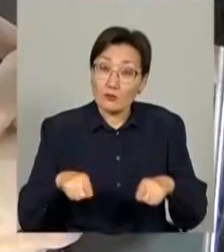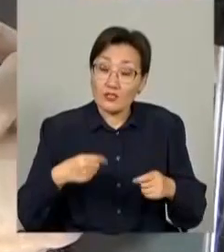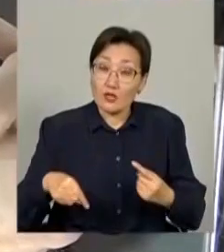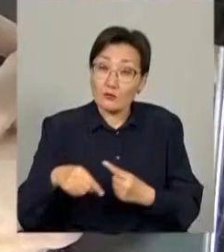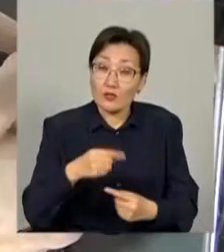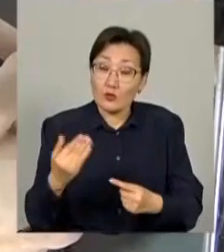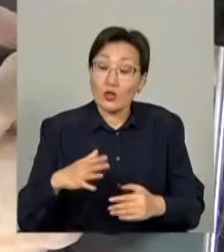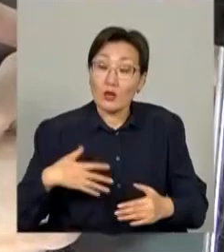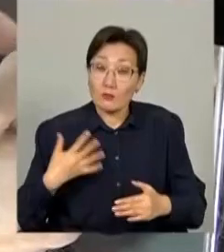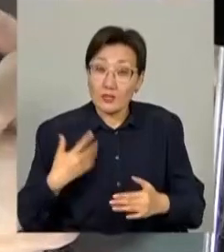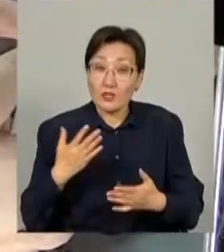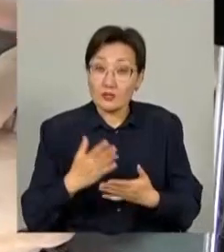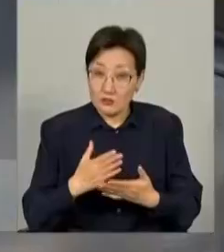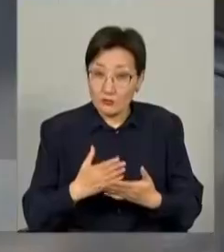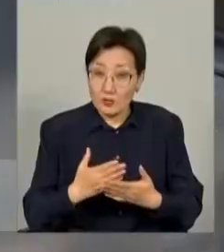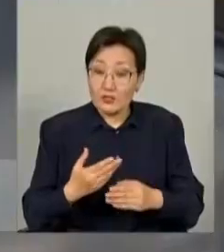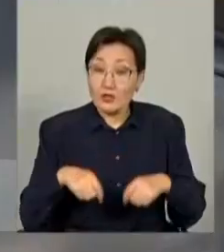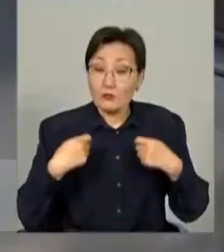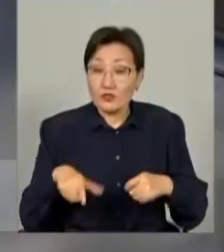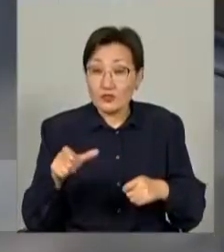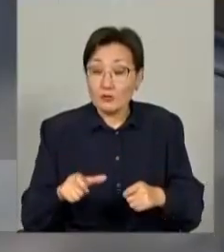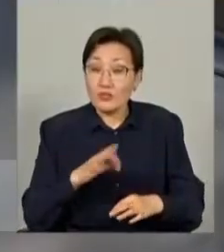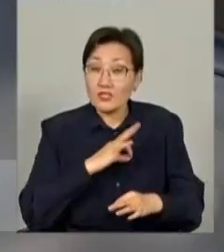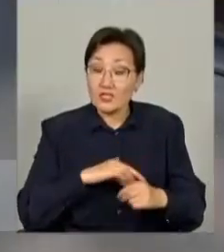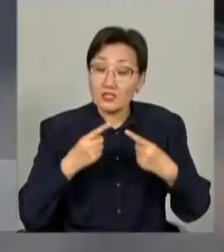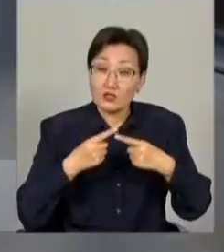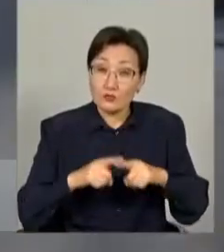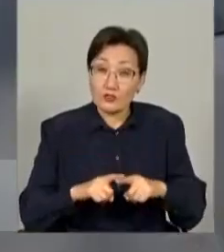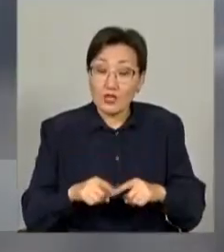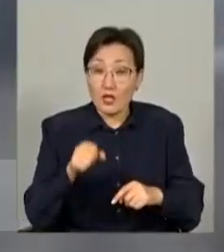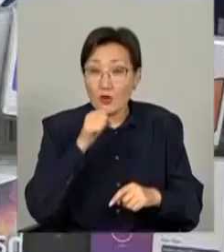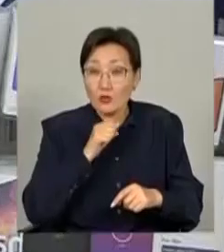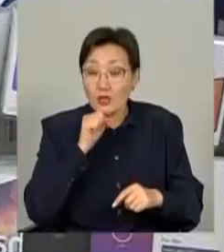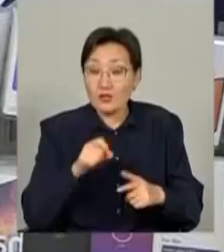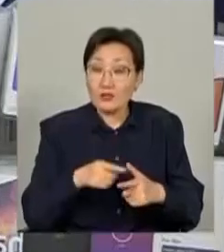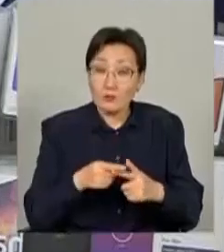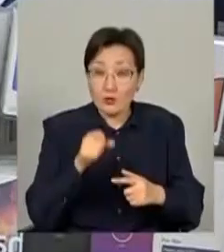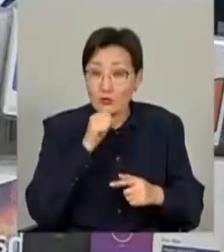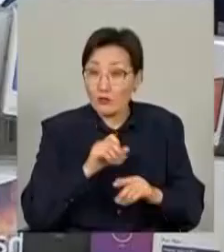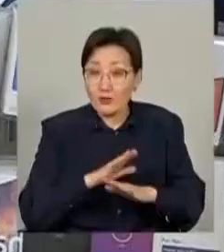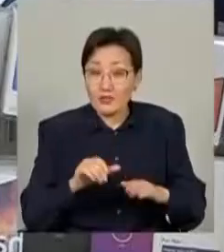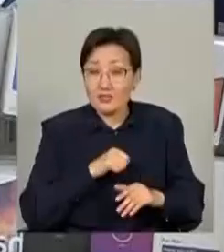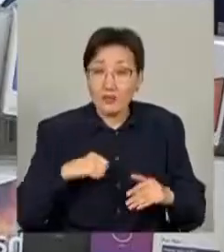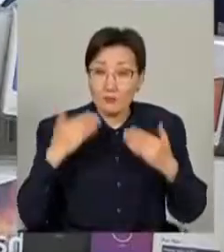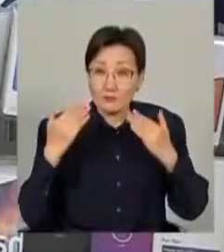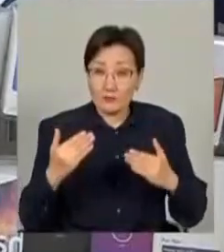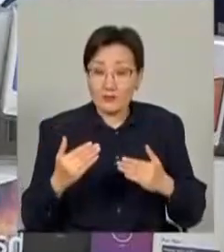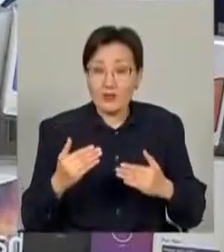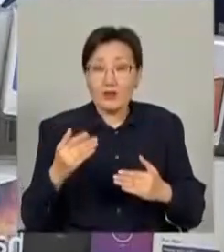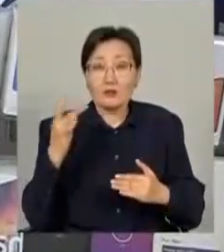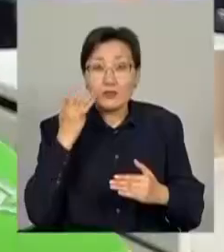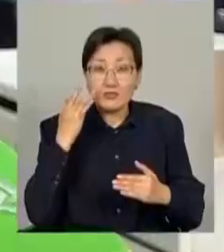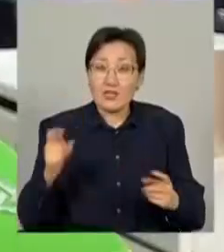де пайдалы деген сенімде. Өйткені саудагерлер қолданылған техникалардың ұрланғанын өздері де білмей, бастары жиі дауға